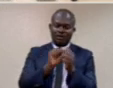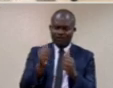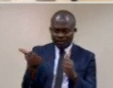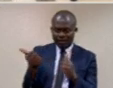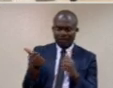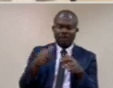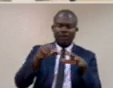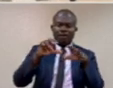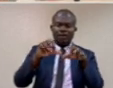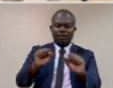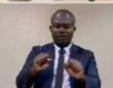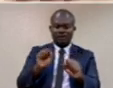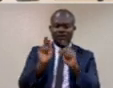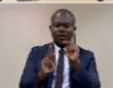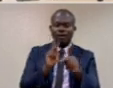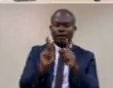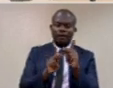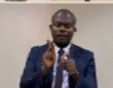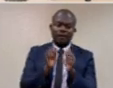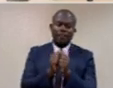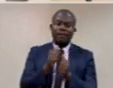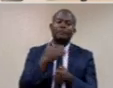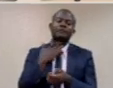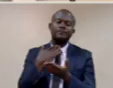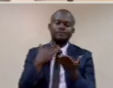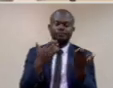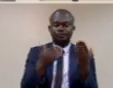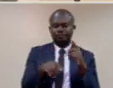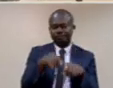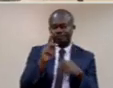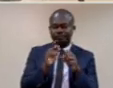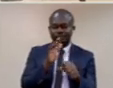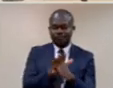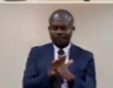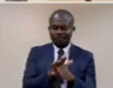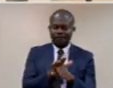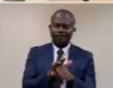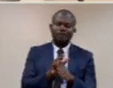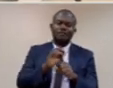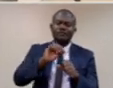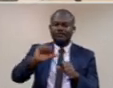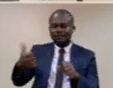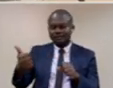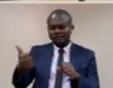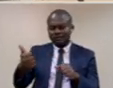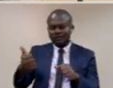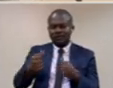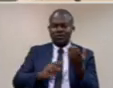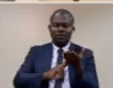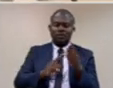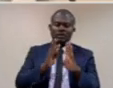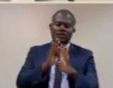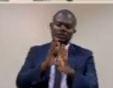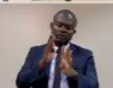bafata bafata abantu bashakaga bahicira abantu benshi abandi babakoresha